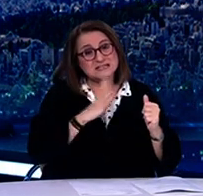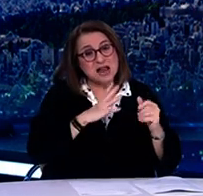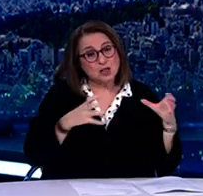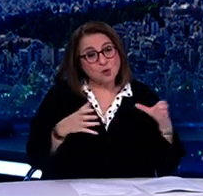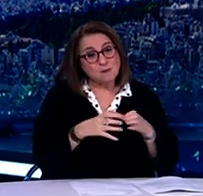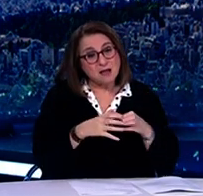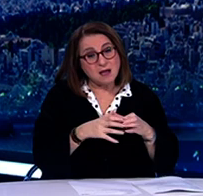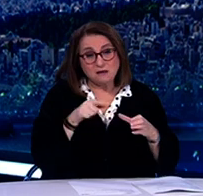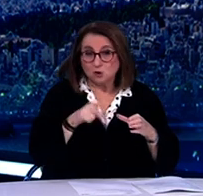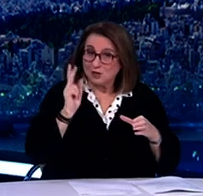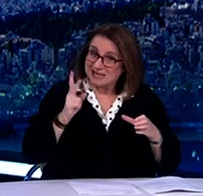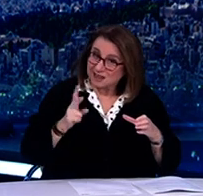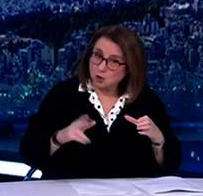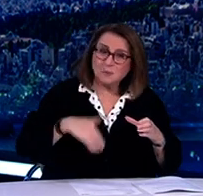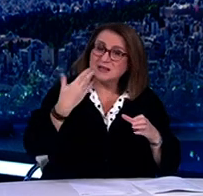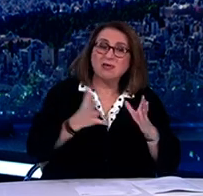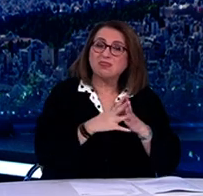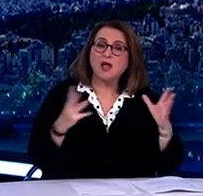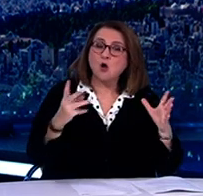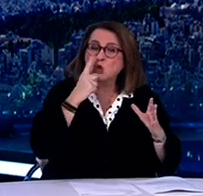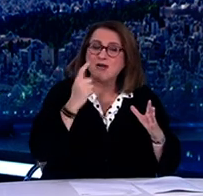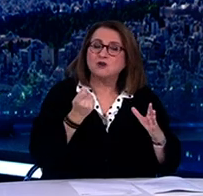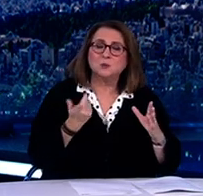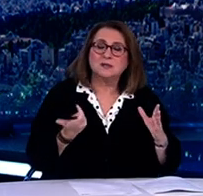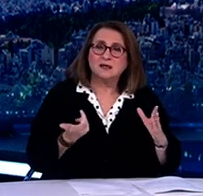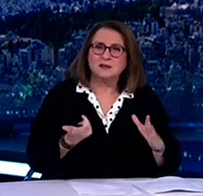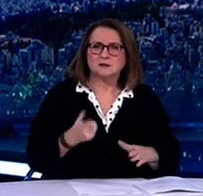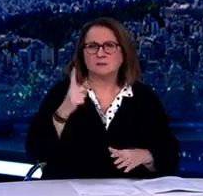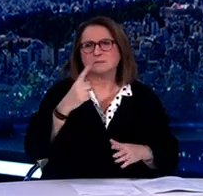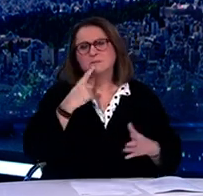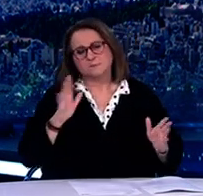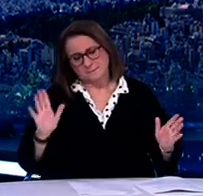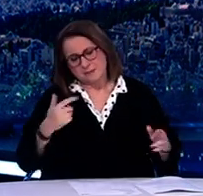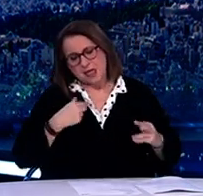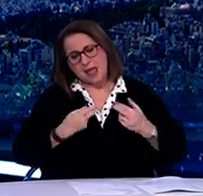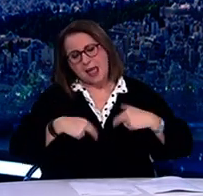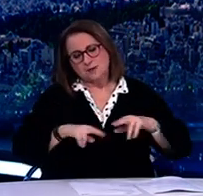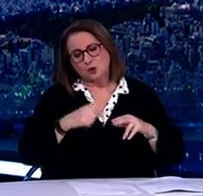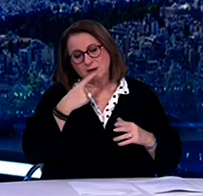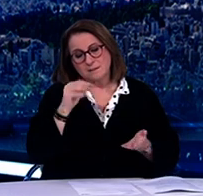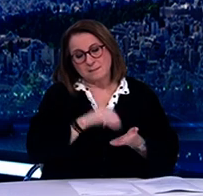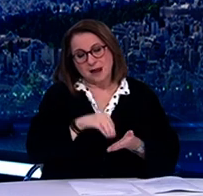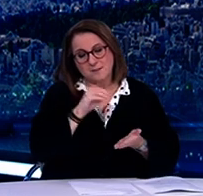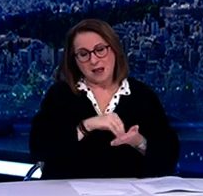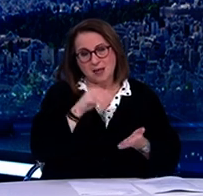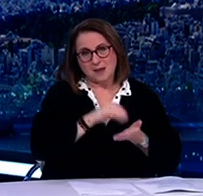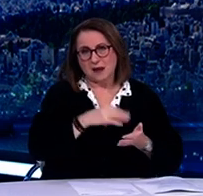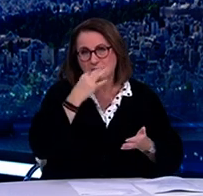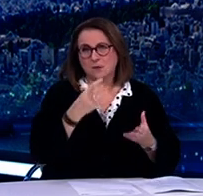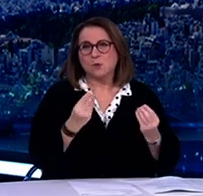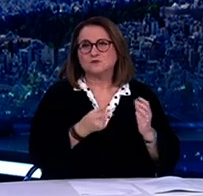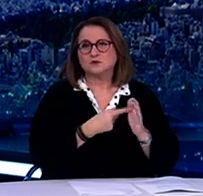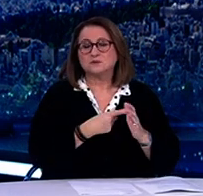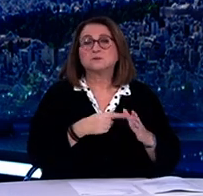Λοιπόν, η Επιτροπή το μόνο που έχει πει κατ' επανάληψη και το λένε όλοι οι επιστήμονες είναι ότι πρέπει